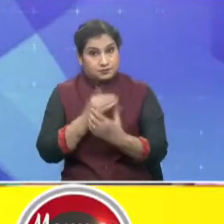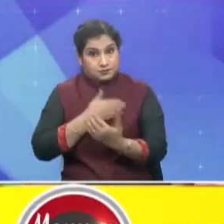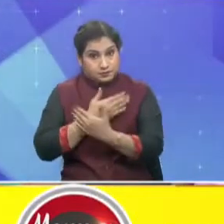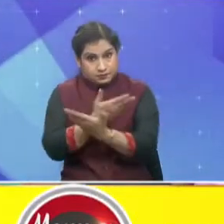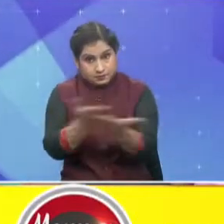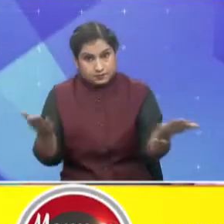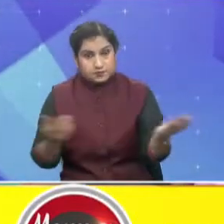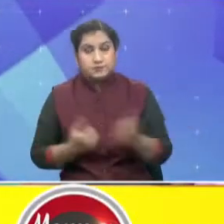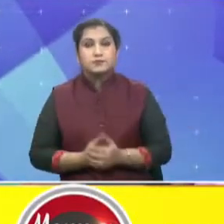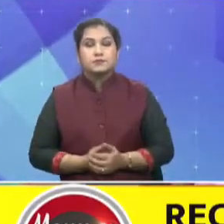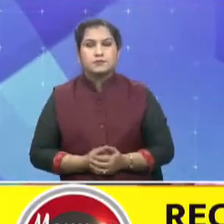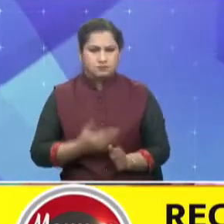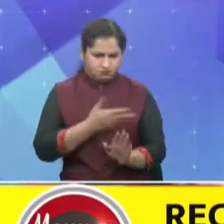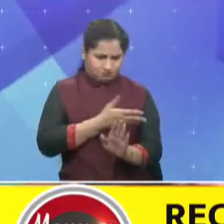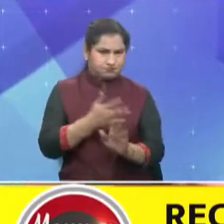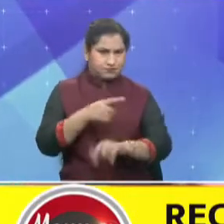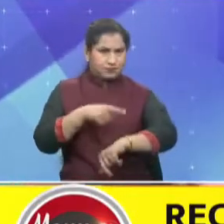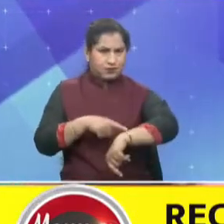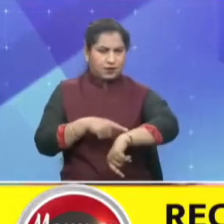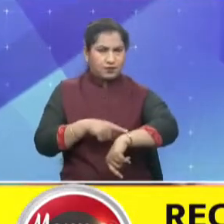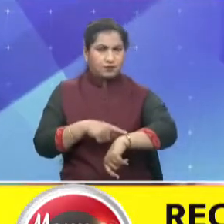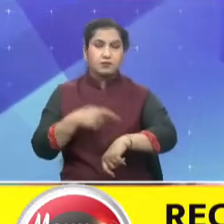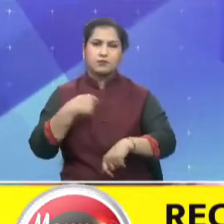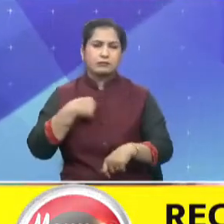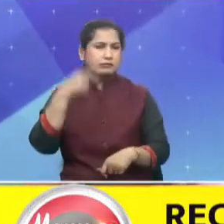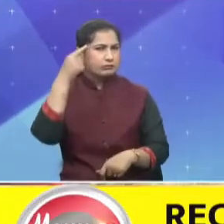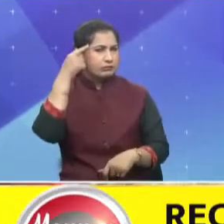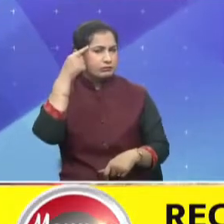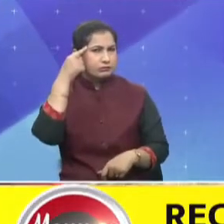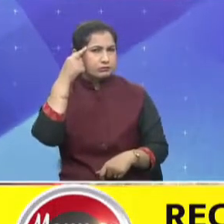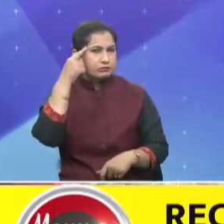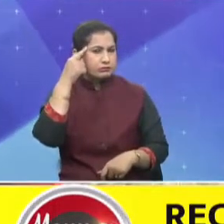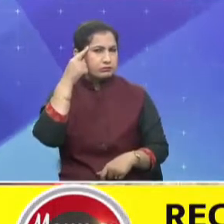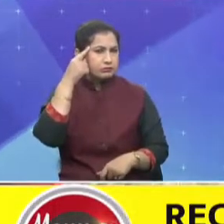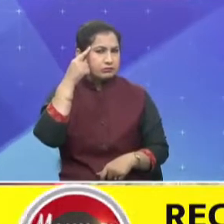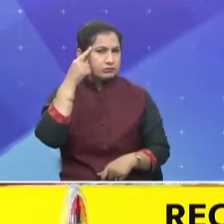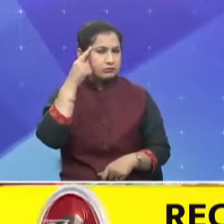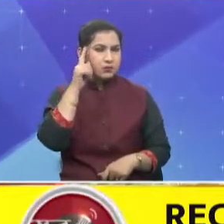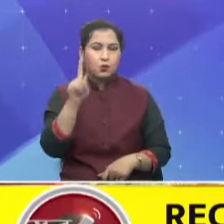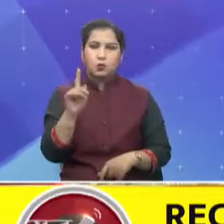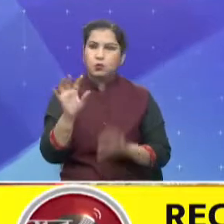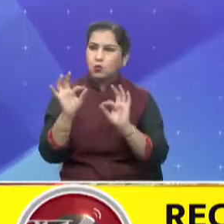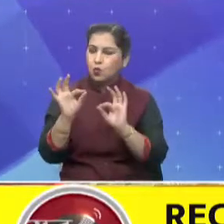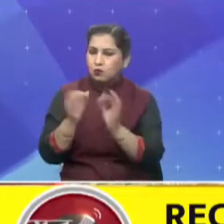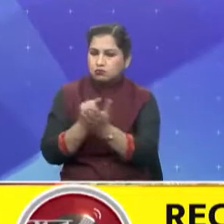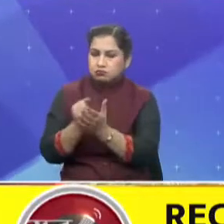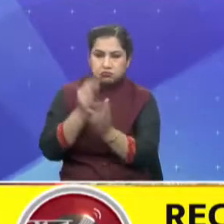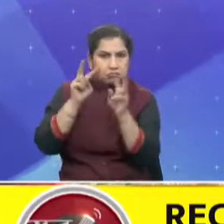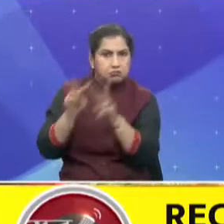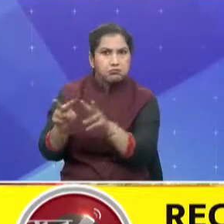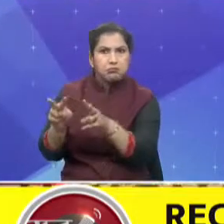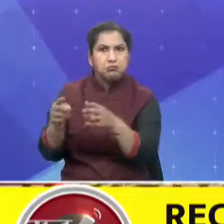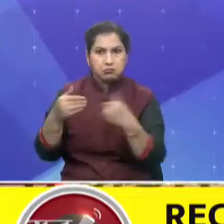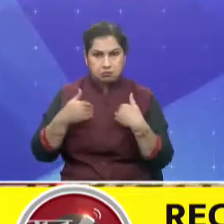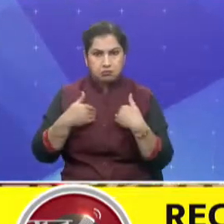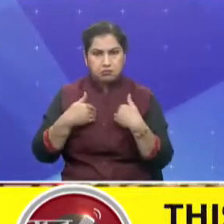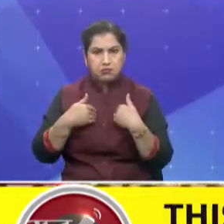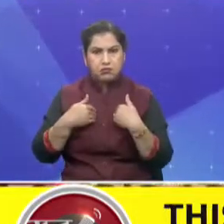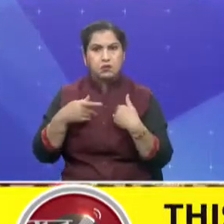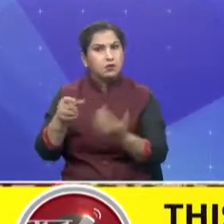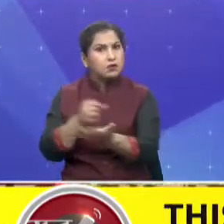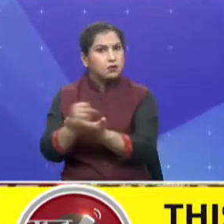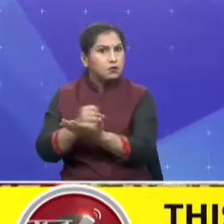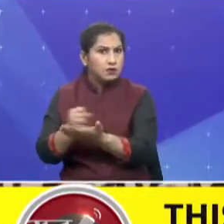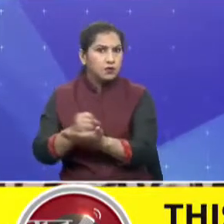देशवासियों, हाल ही में मेरा ध्यान एक दिलचस्प प्रयास की ओर गया है। ये